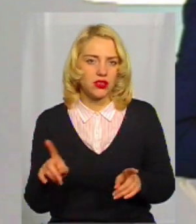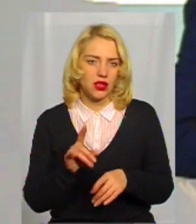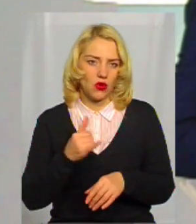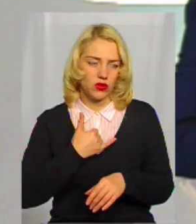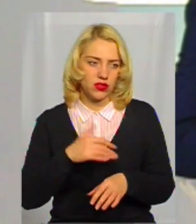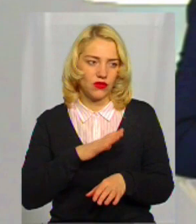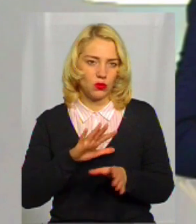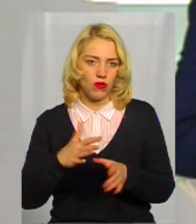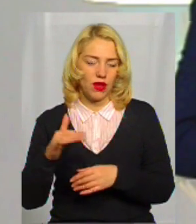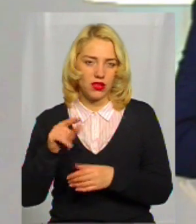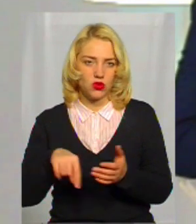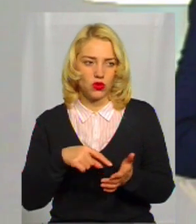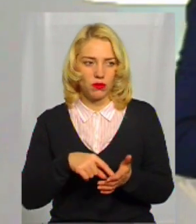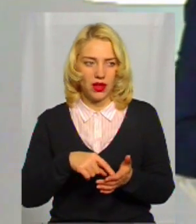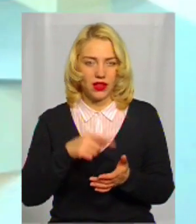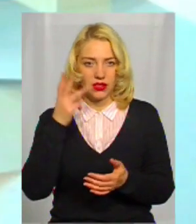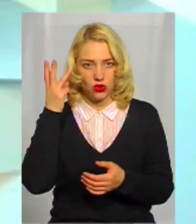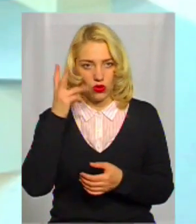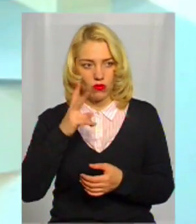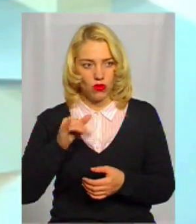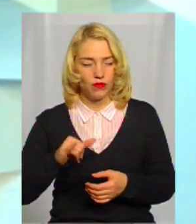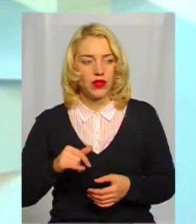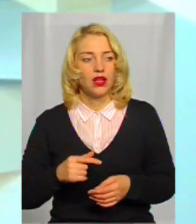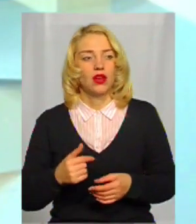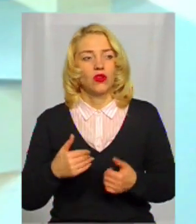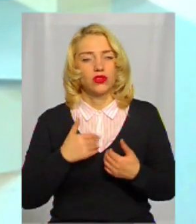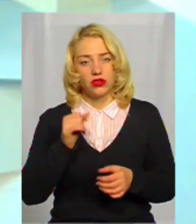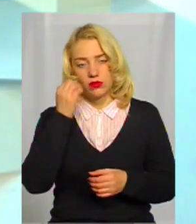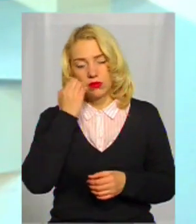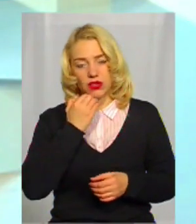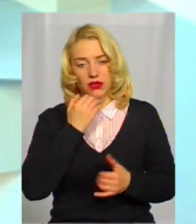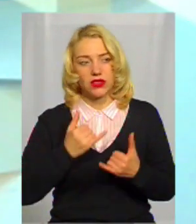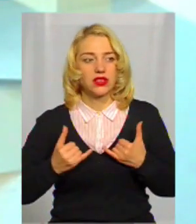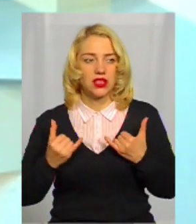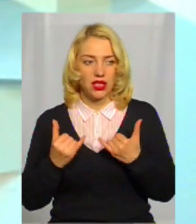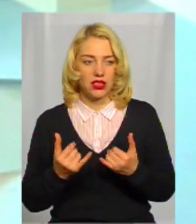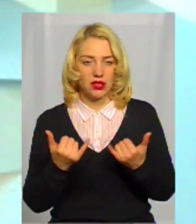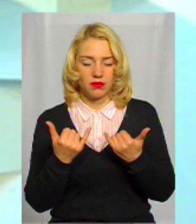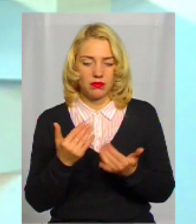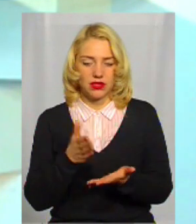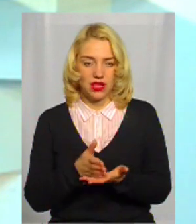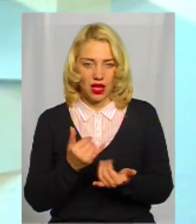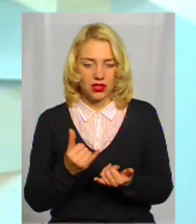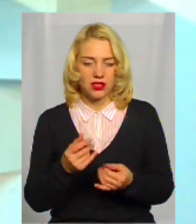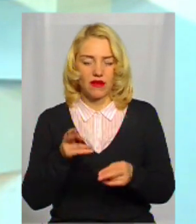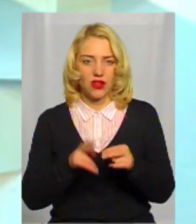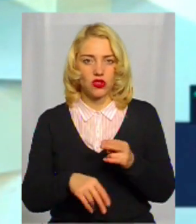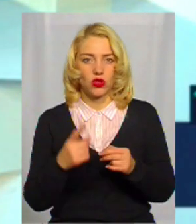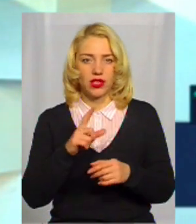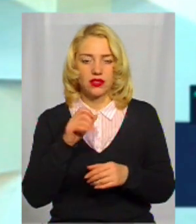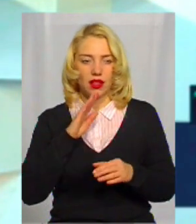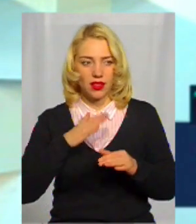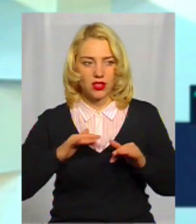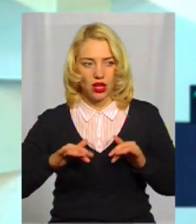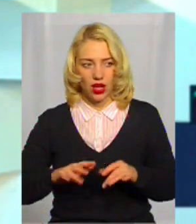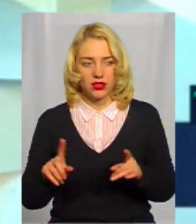у місті? Відбуваються. Хотілося б подякувати. От наразі Прямо зараз завершилась у нас одна з наших акцій,